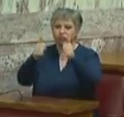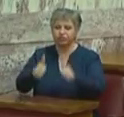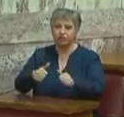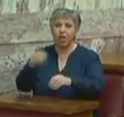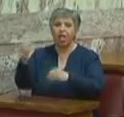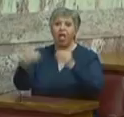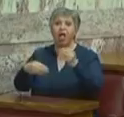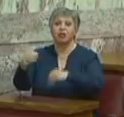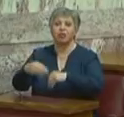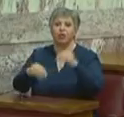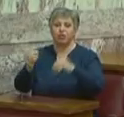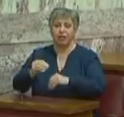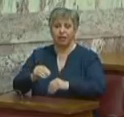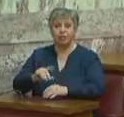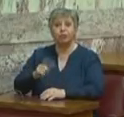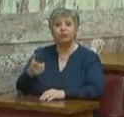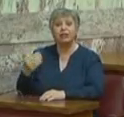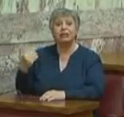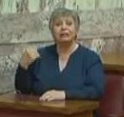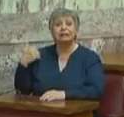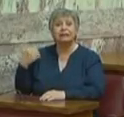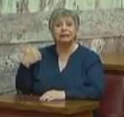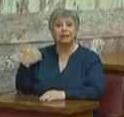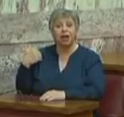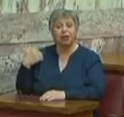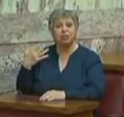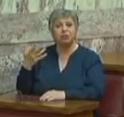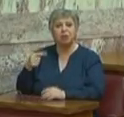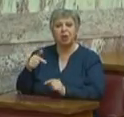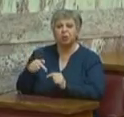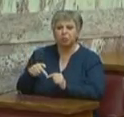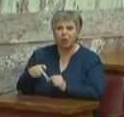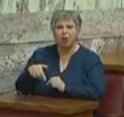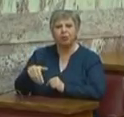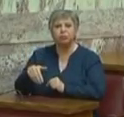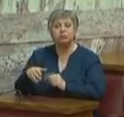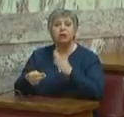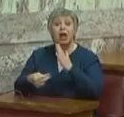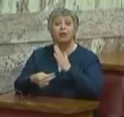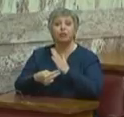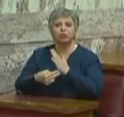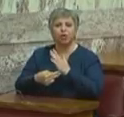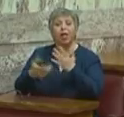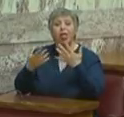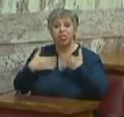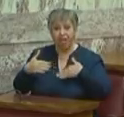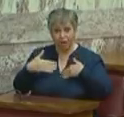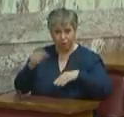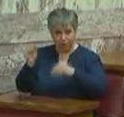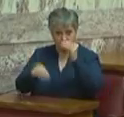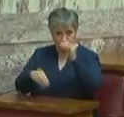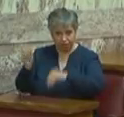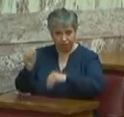ζητάει από την κυβέρνηση, είτε τώρα, είτε τον Αύγουστο, να πάμε σε εκλογές,